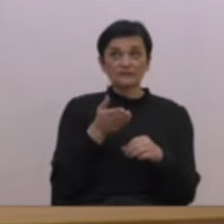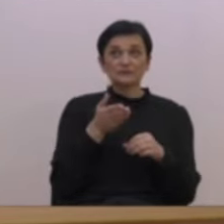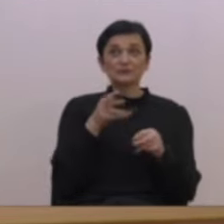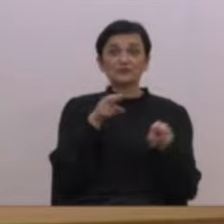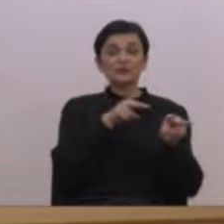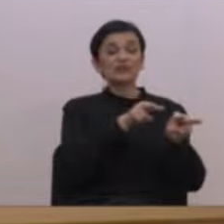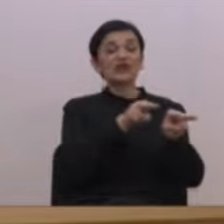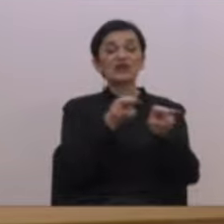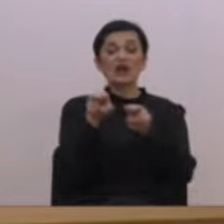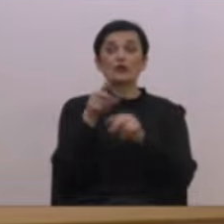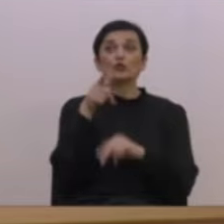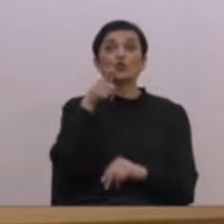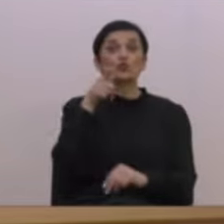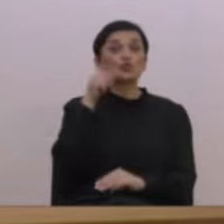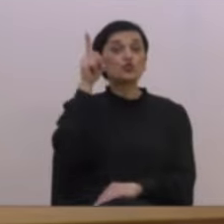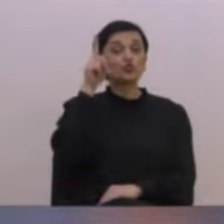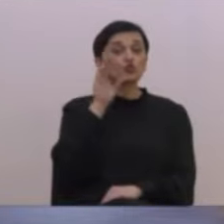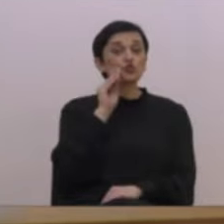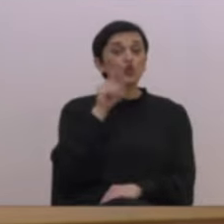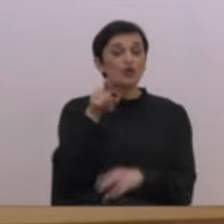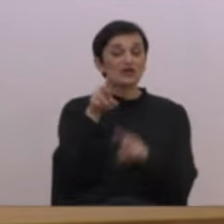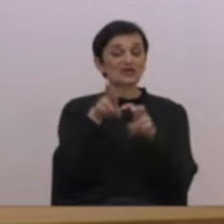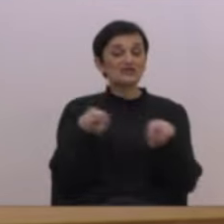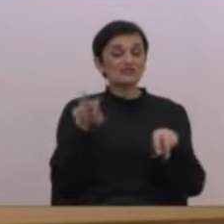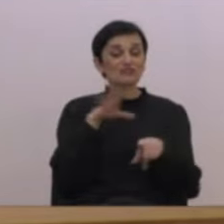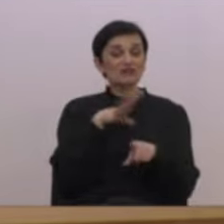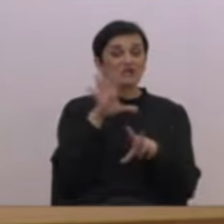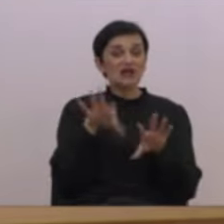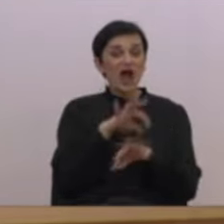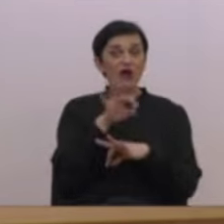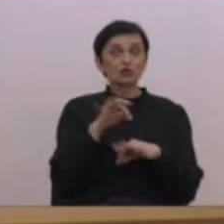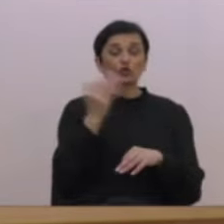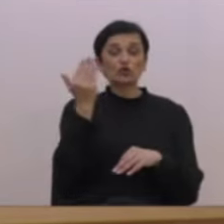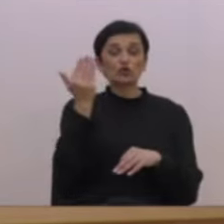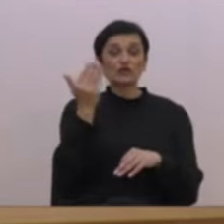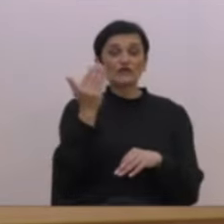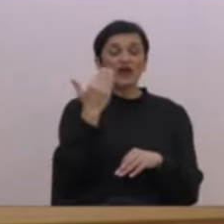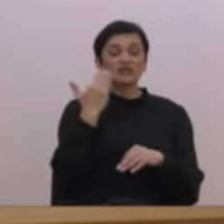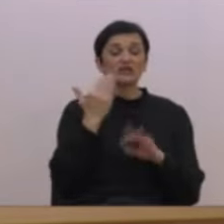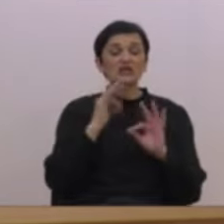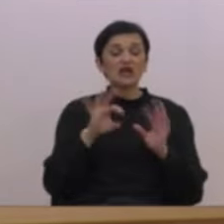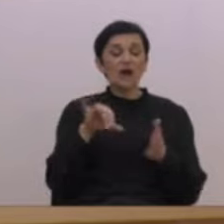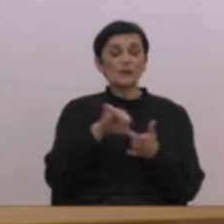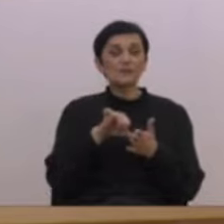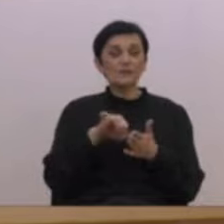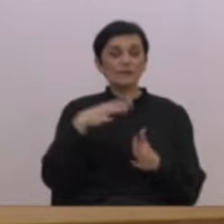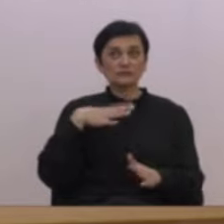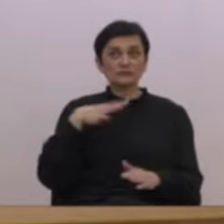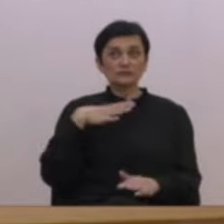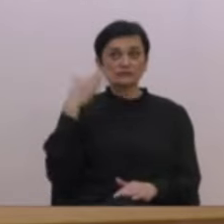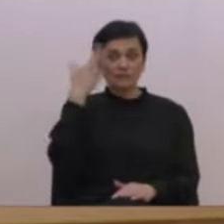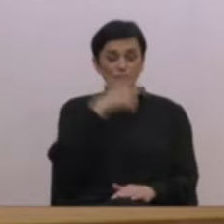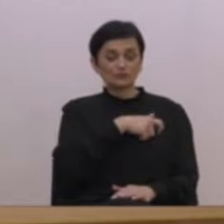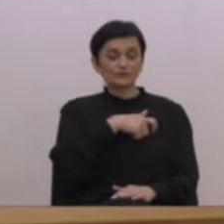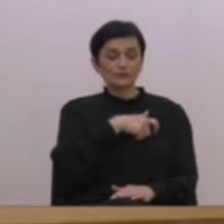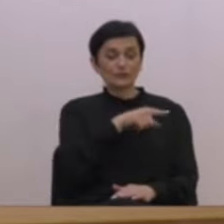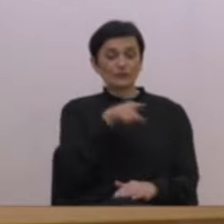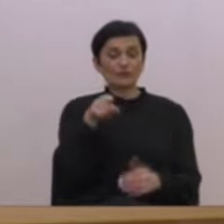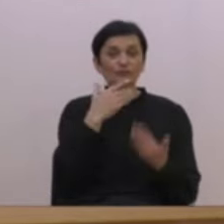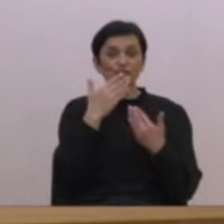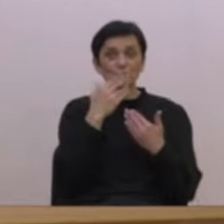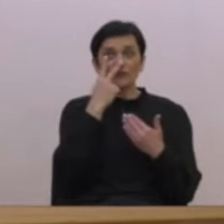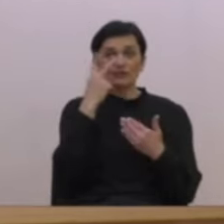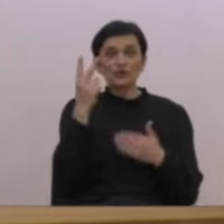გადაათვალიერეთ, ჯერ კიდევ ქუთაისში როდესაც ვიხილავდით ამ კანონპროექტებს თქვენი გამოსვლები ქართული ოცნების დეპუტატებს მიმართავ,